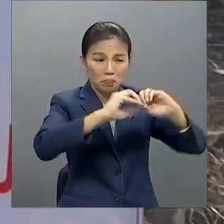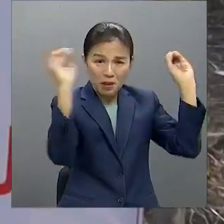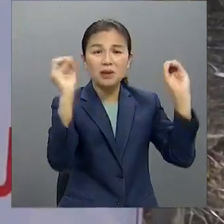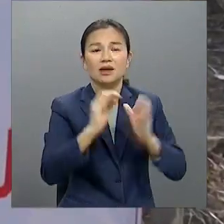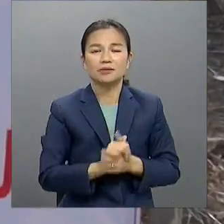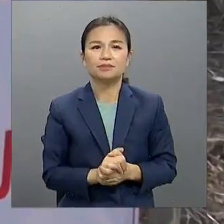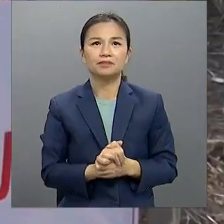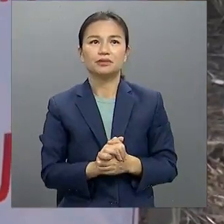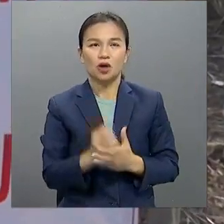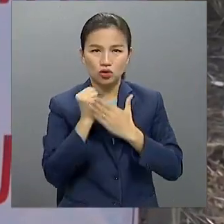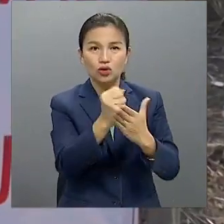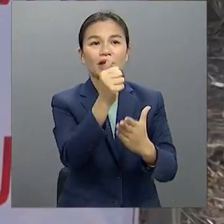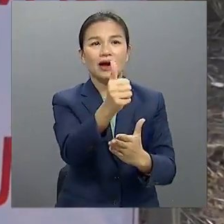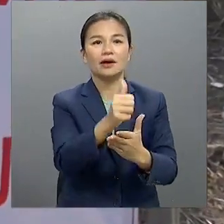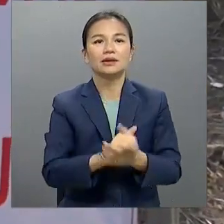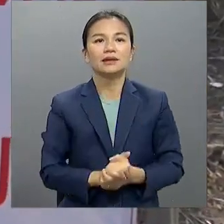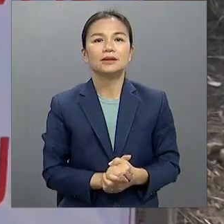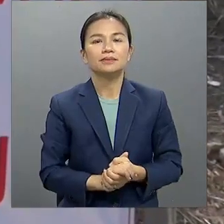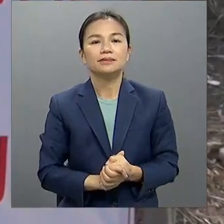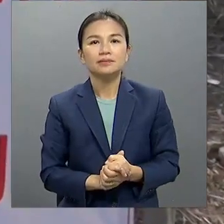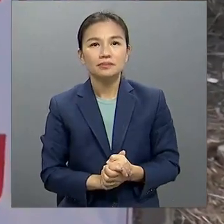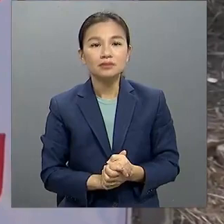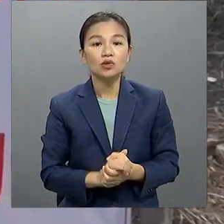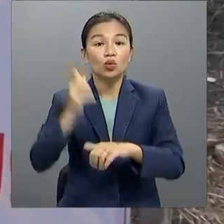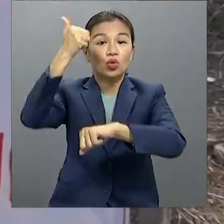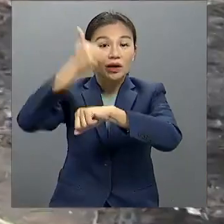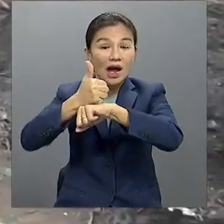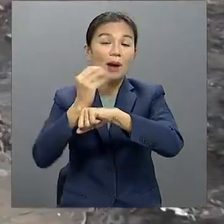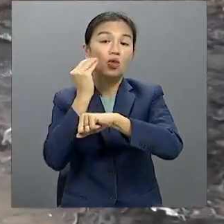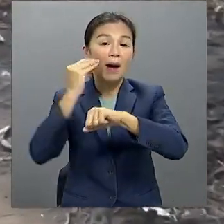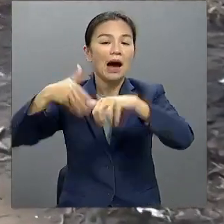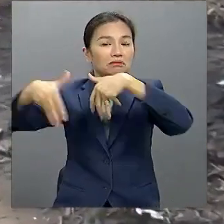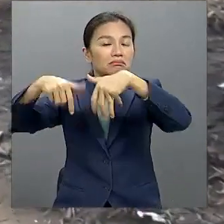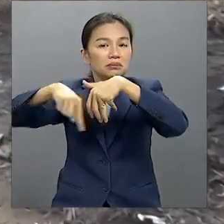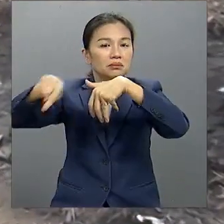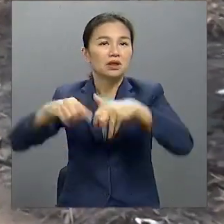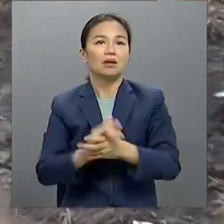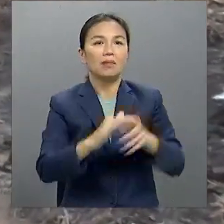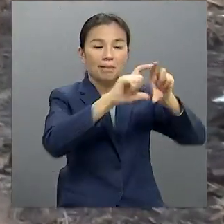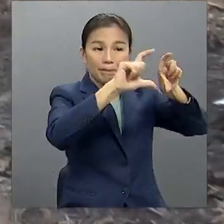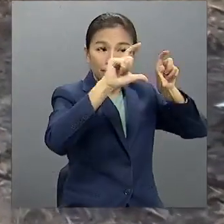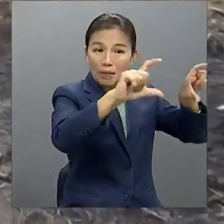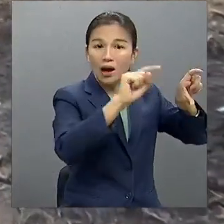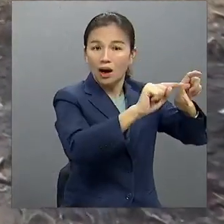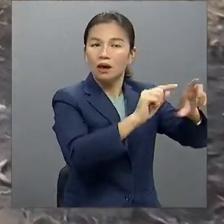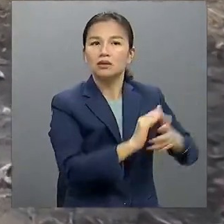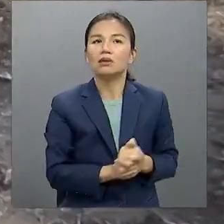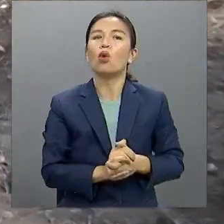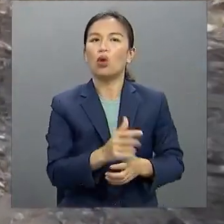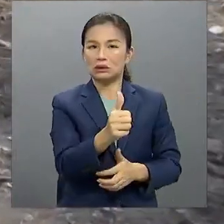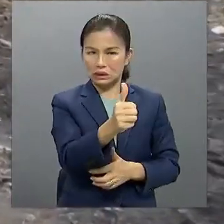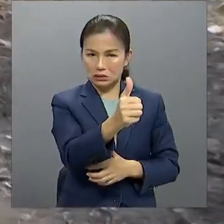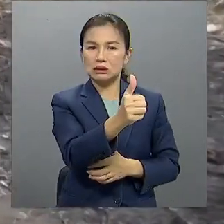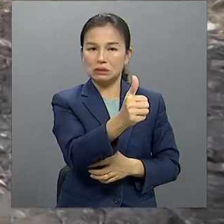ได้ ผู้ใหญ่บ้านอมรินทร์ก็บอกว่าพอเอาป้ายลักษณะแบบนี้มาติดเนี่ยนะคะก็สถานการณ์ดีขึ้นเยอะนะคะแต่ทั้งนี้ก็